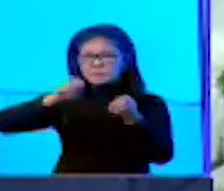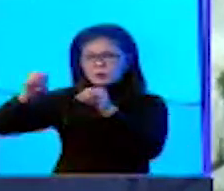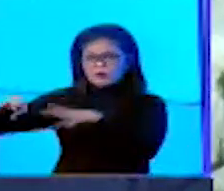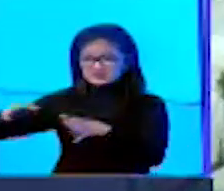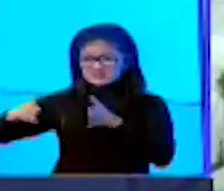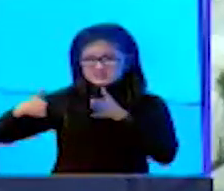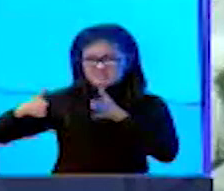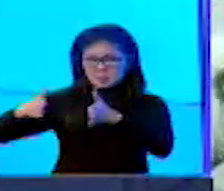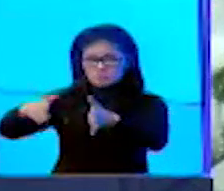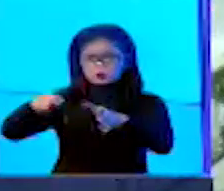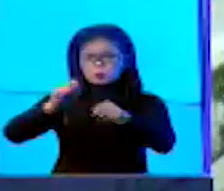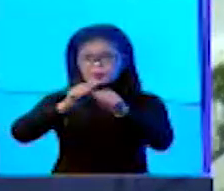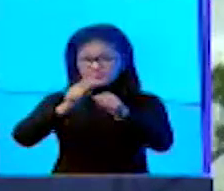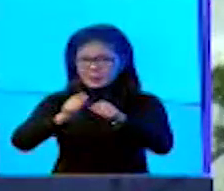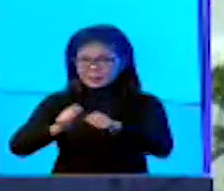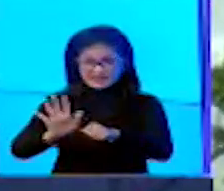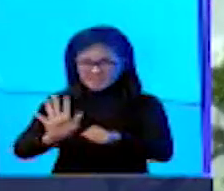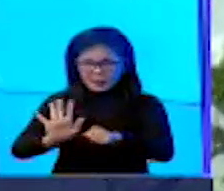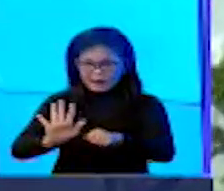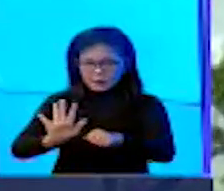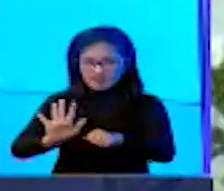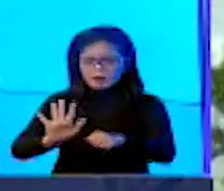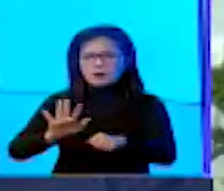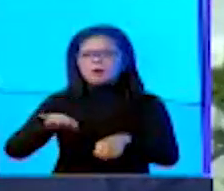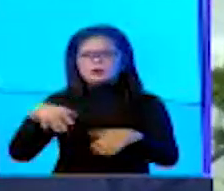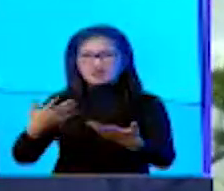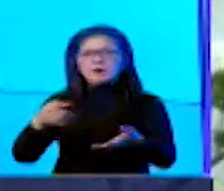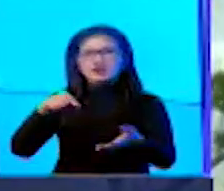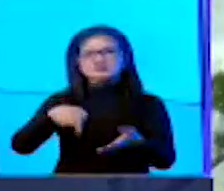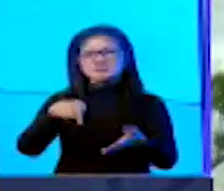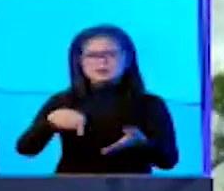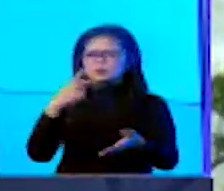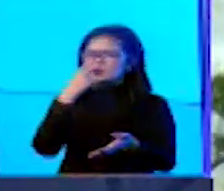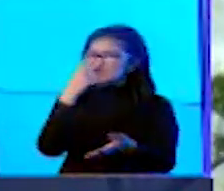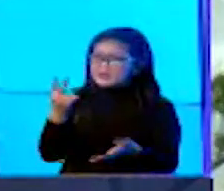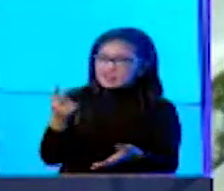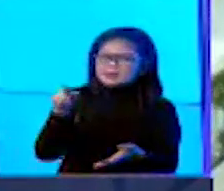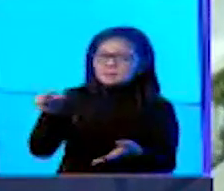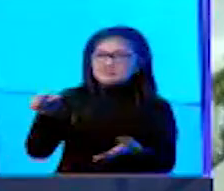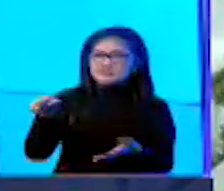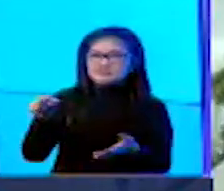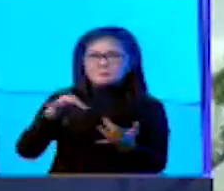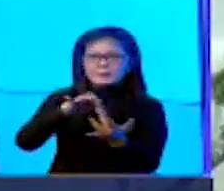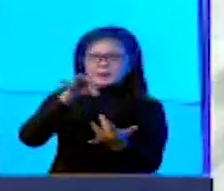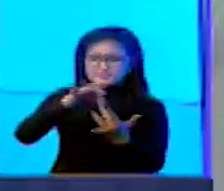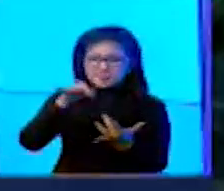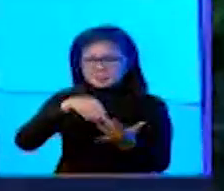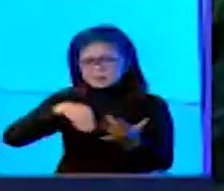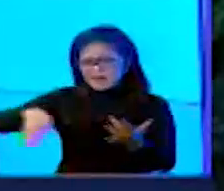sampai saat ini belum ada perbaikan, kami telah meletakkan jalur yang miliknya warga masyarakat atau jalur